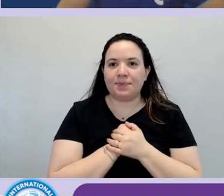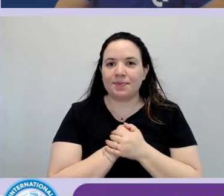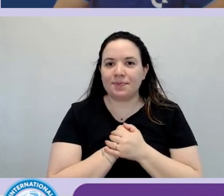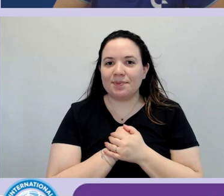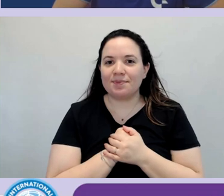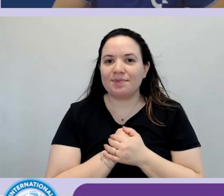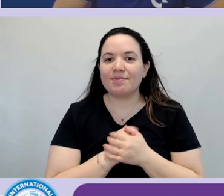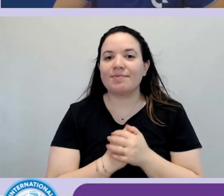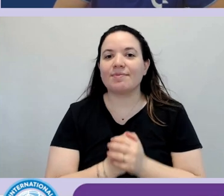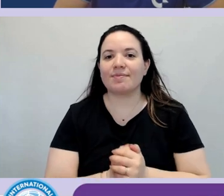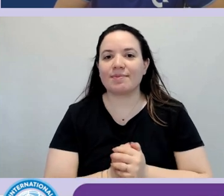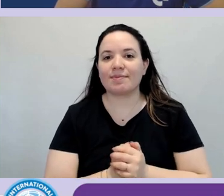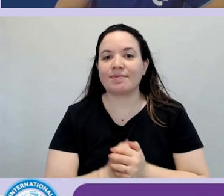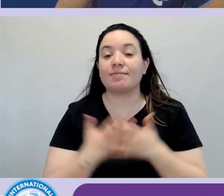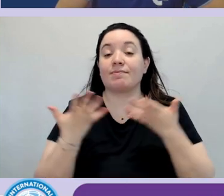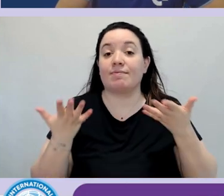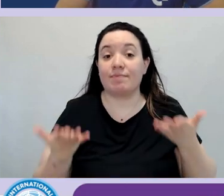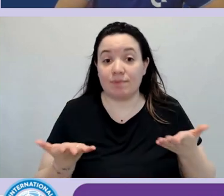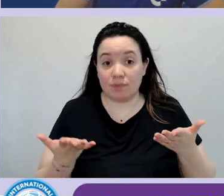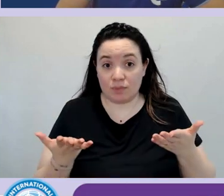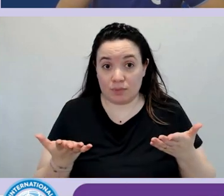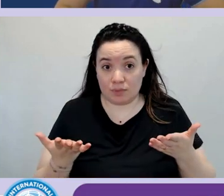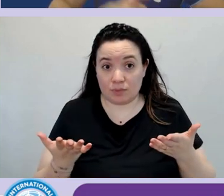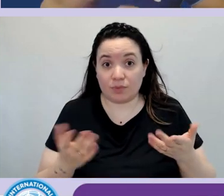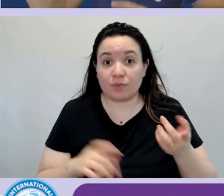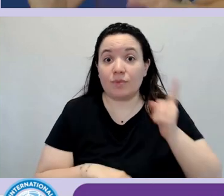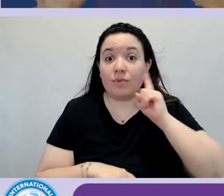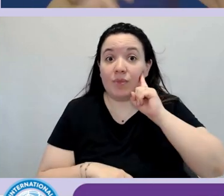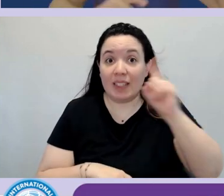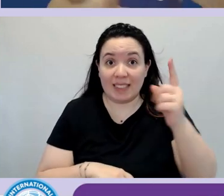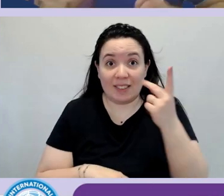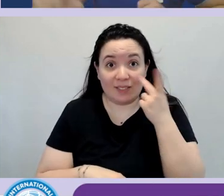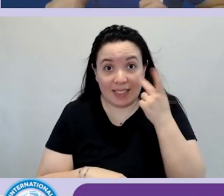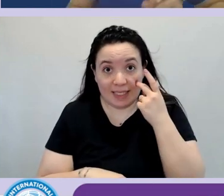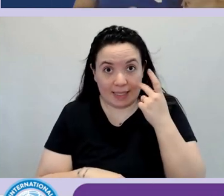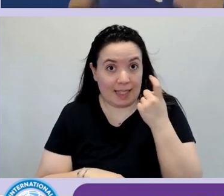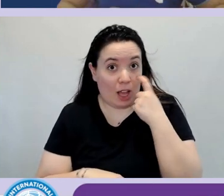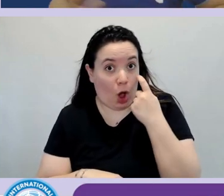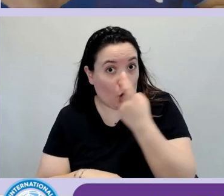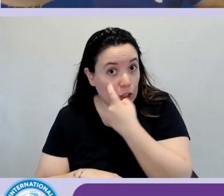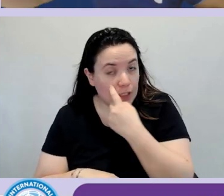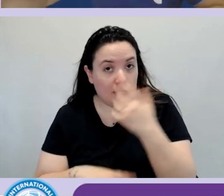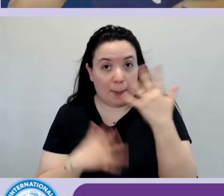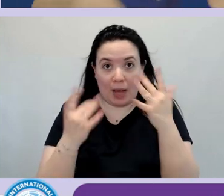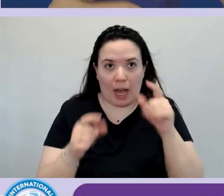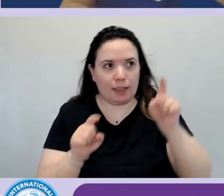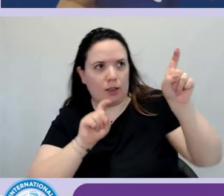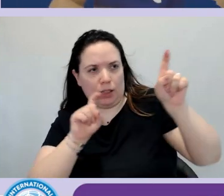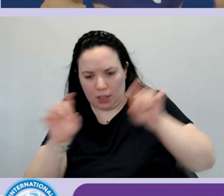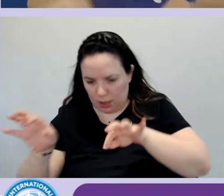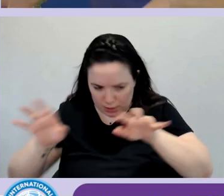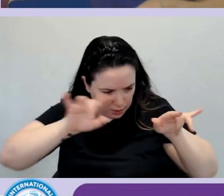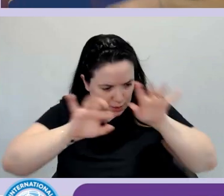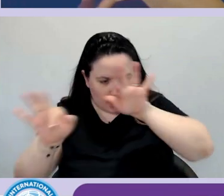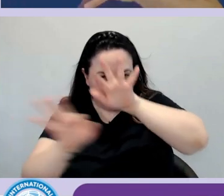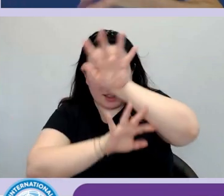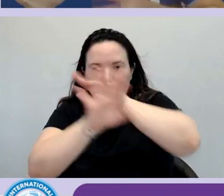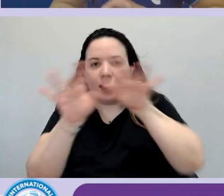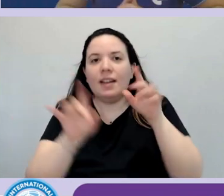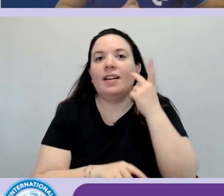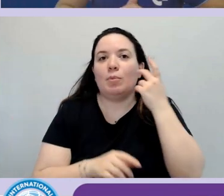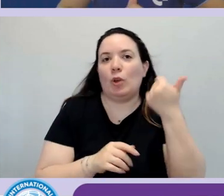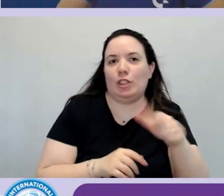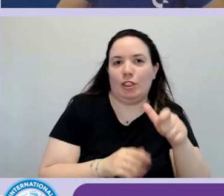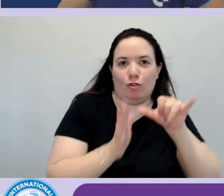servizi Ora se mi vedete saltare con gli occhi con le mani perché passo dalle chat dalle domande di qui